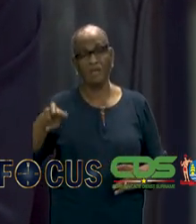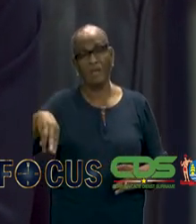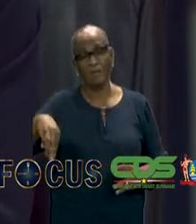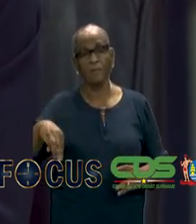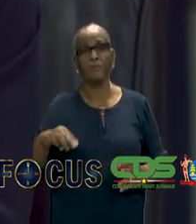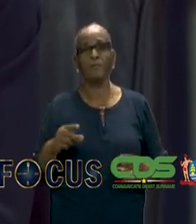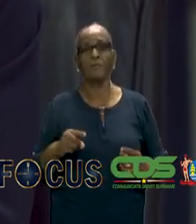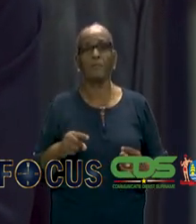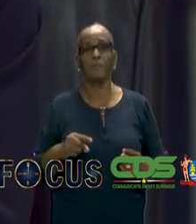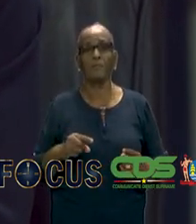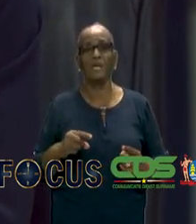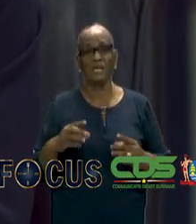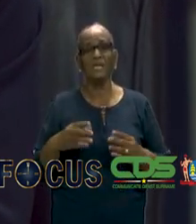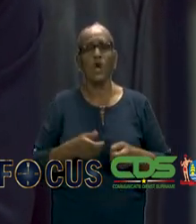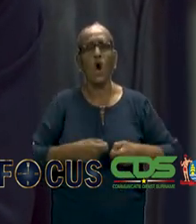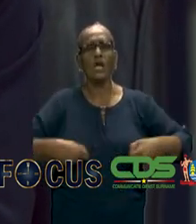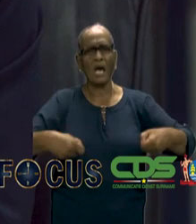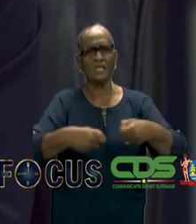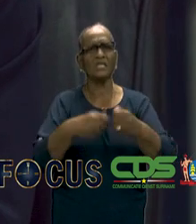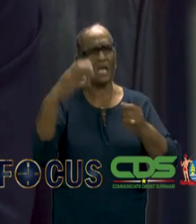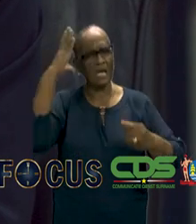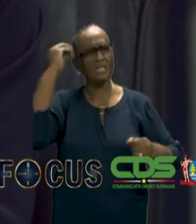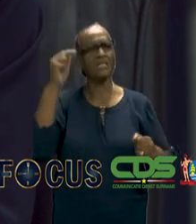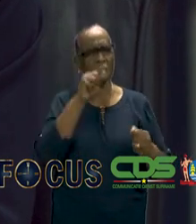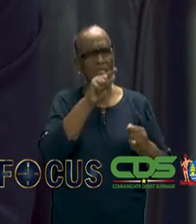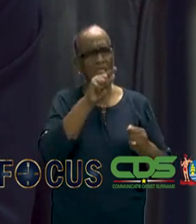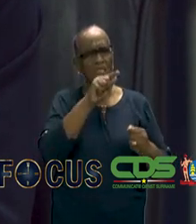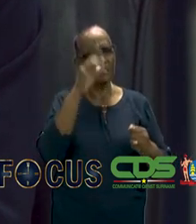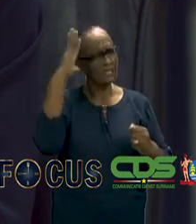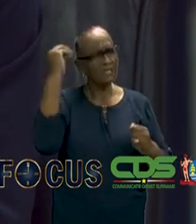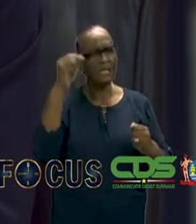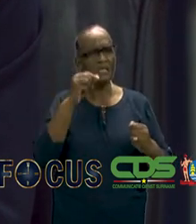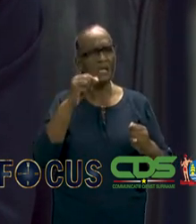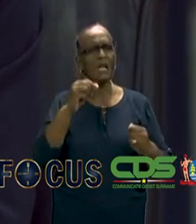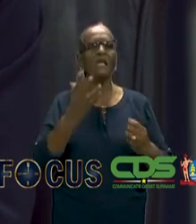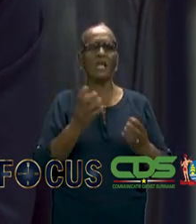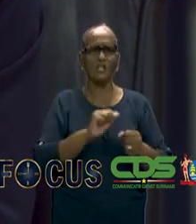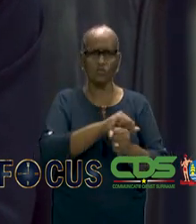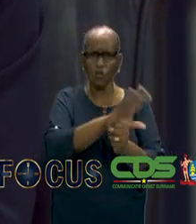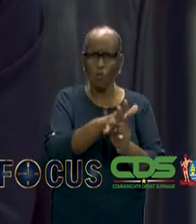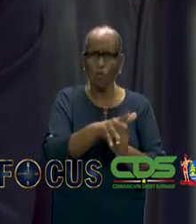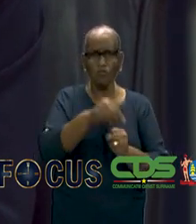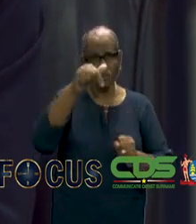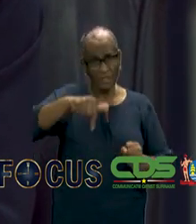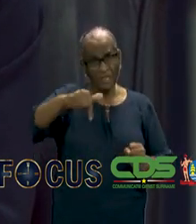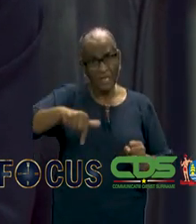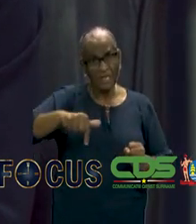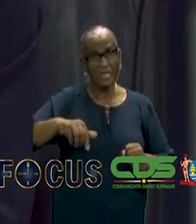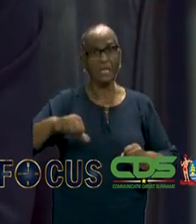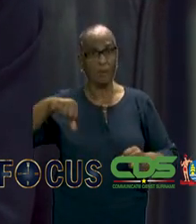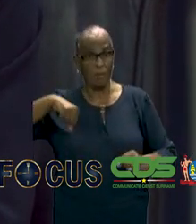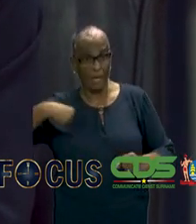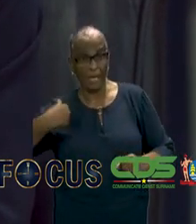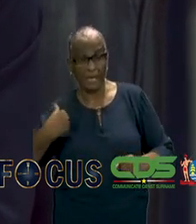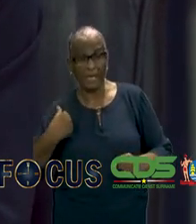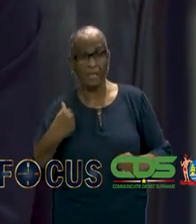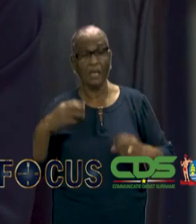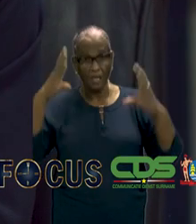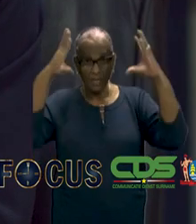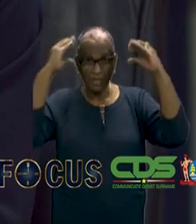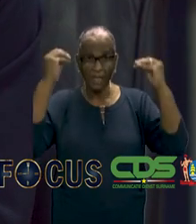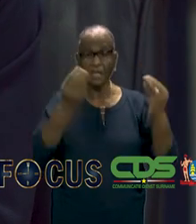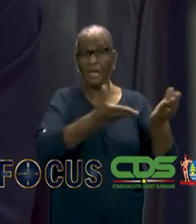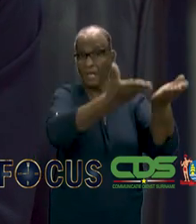van COVID-19 in Suriname ondersteuning heeft gegeven in PCR-testkits aan Suriname, maar ook de